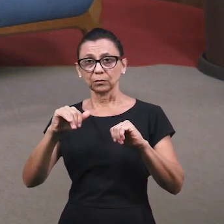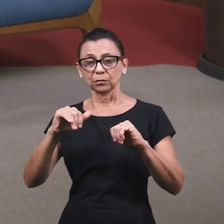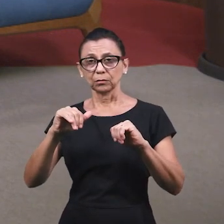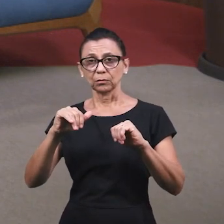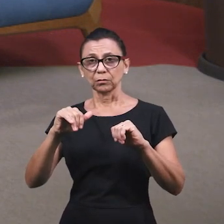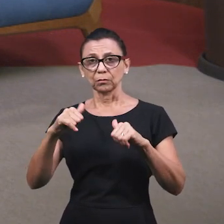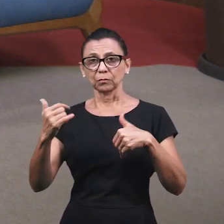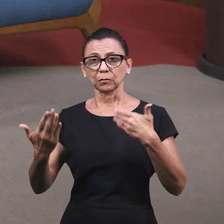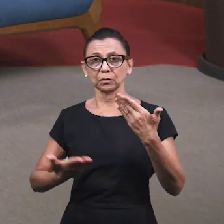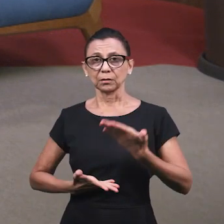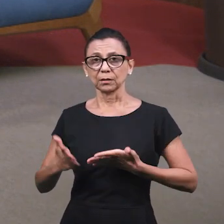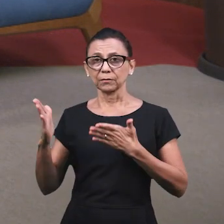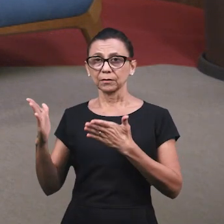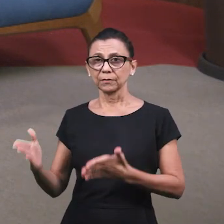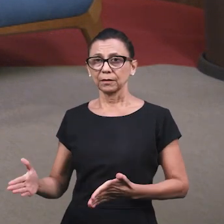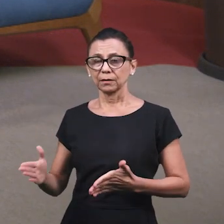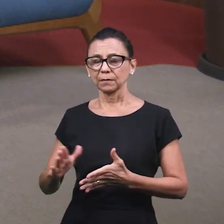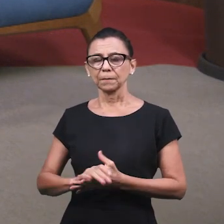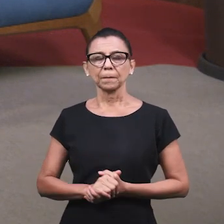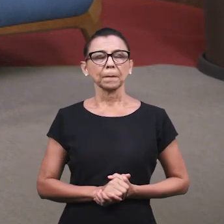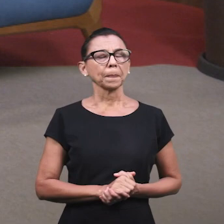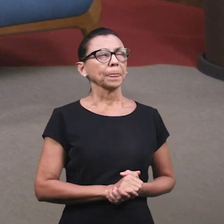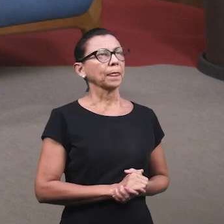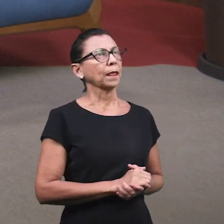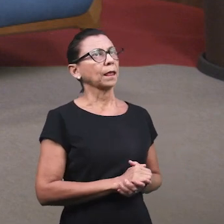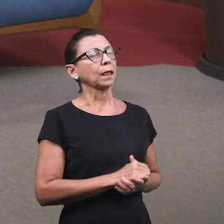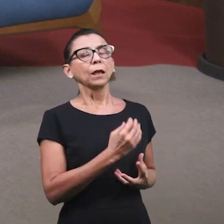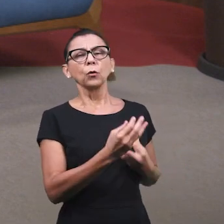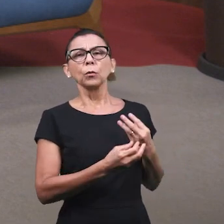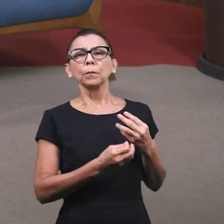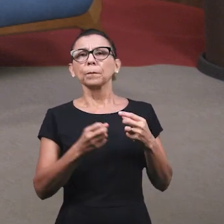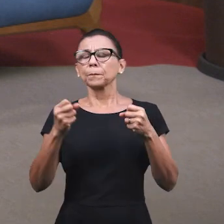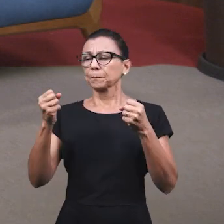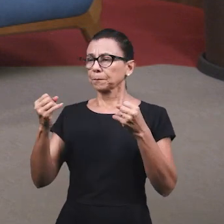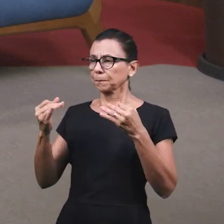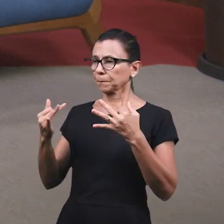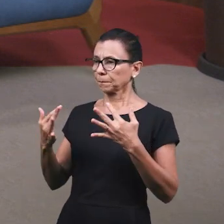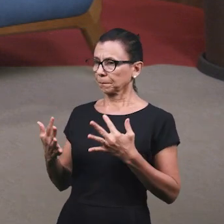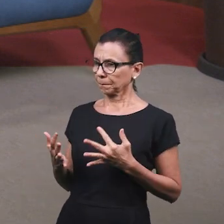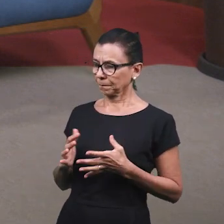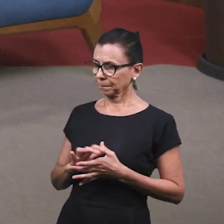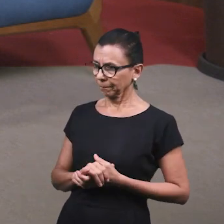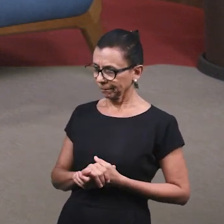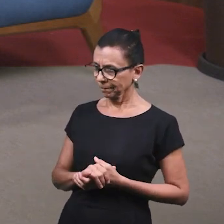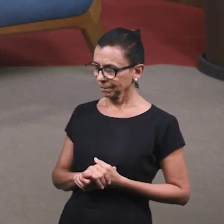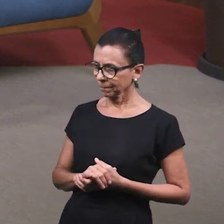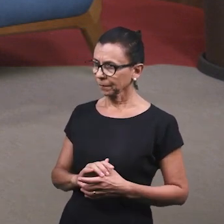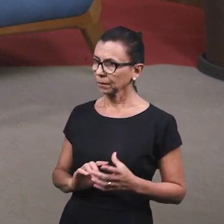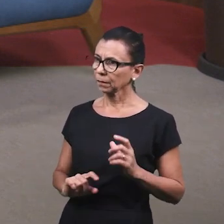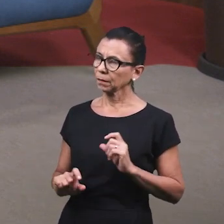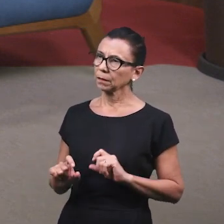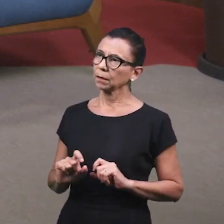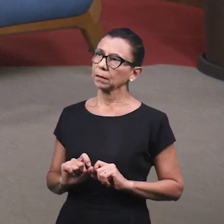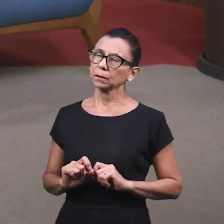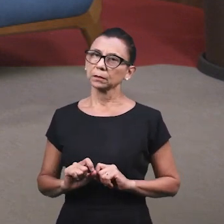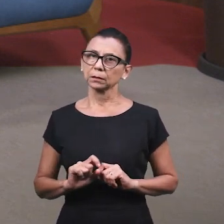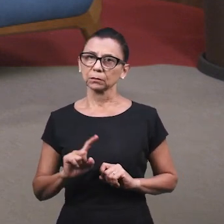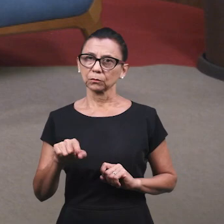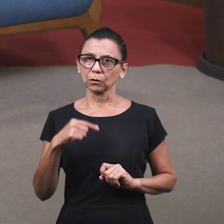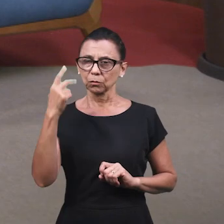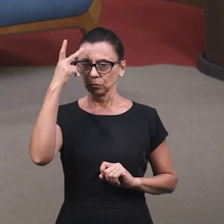sauver. Car comment vous pouvez expliquer, n'est-ce pas, que